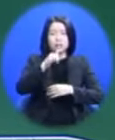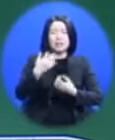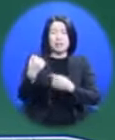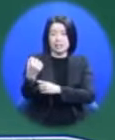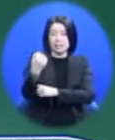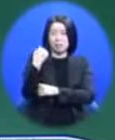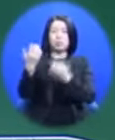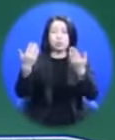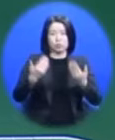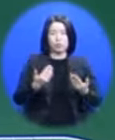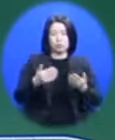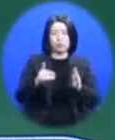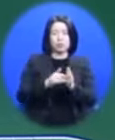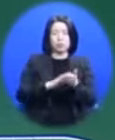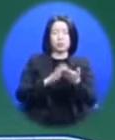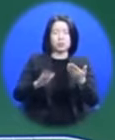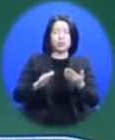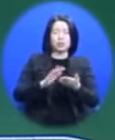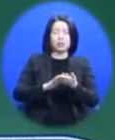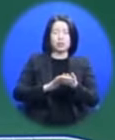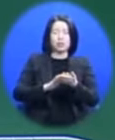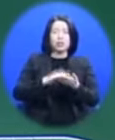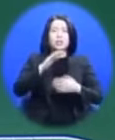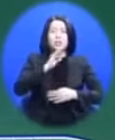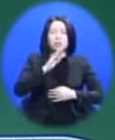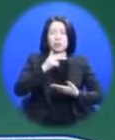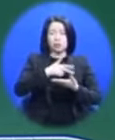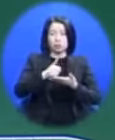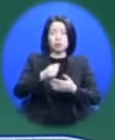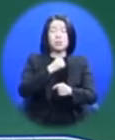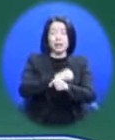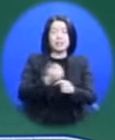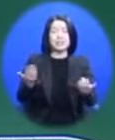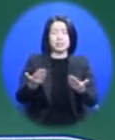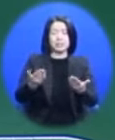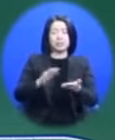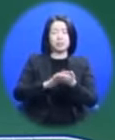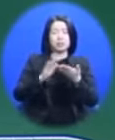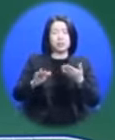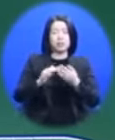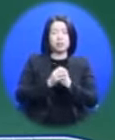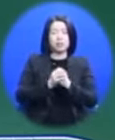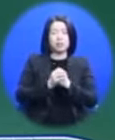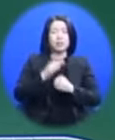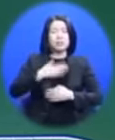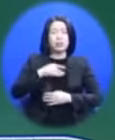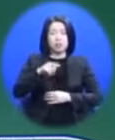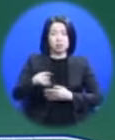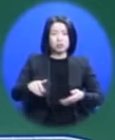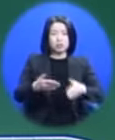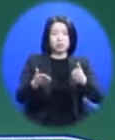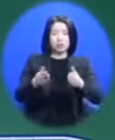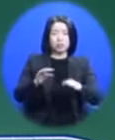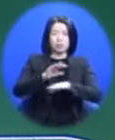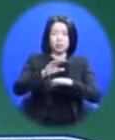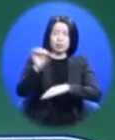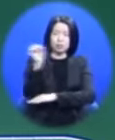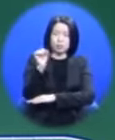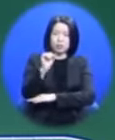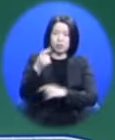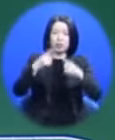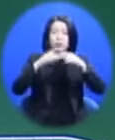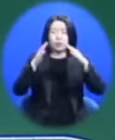주셨습니다. 정말 주님이 하시는 일이었습니다. 저는 그 길로 차를 몰고 교회로